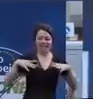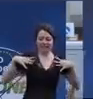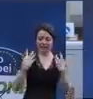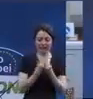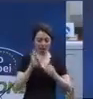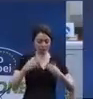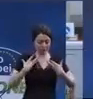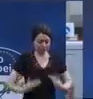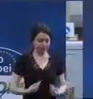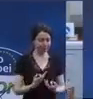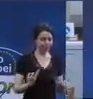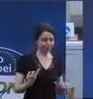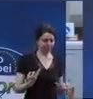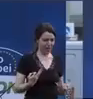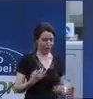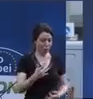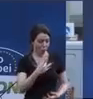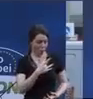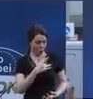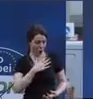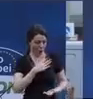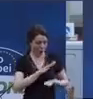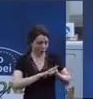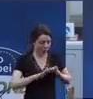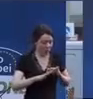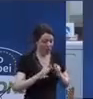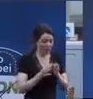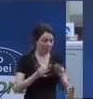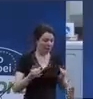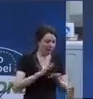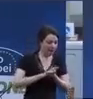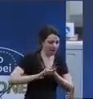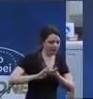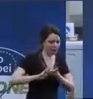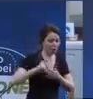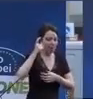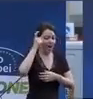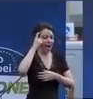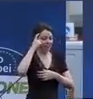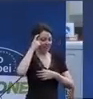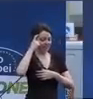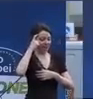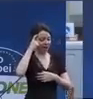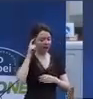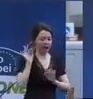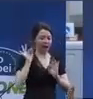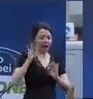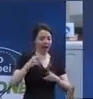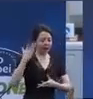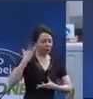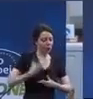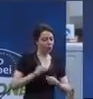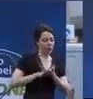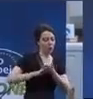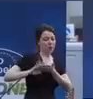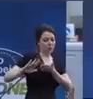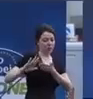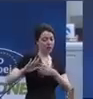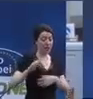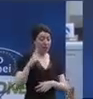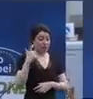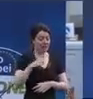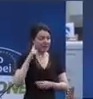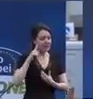integri nel cuore nello spirito nella testa arrivarci integri Perché